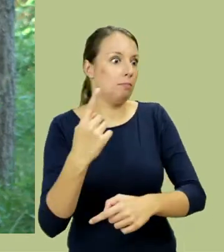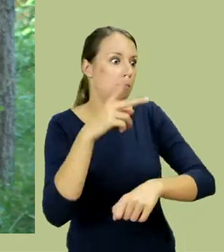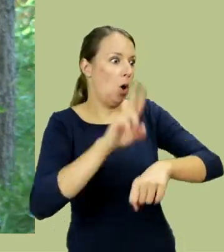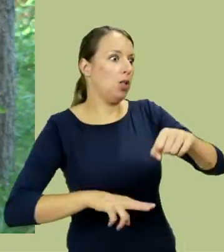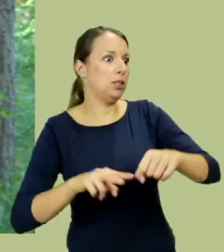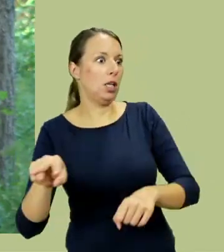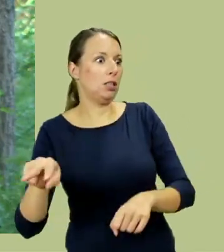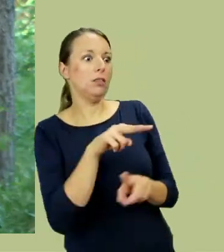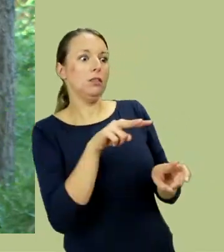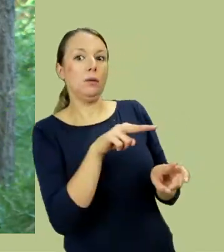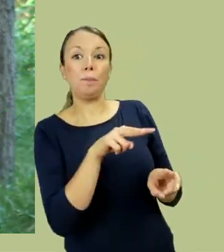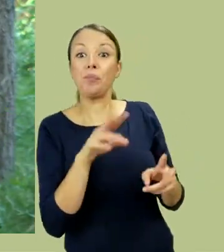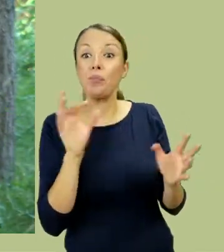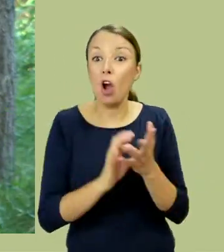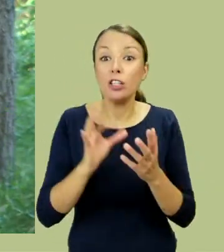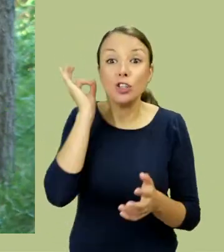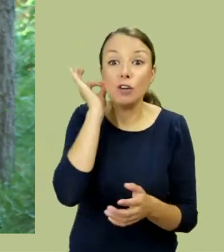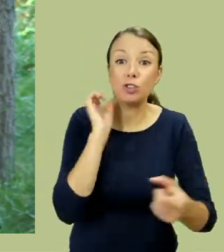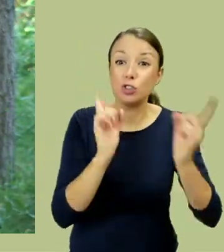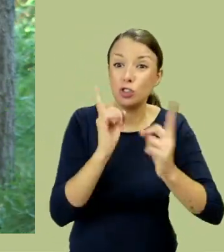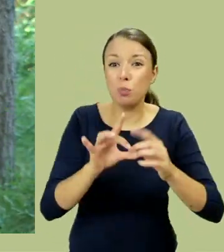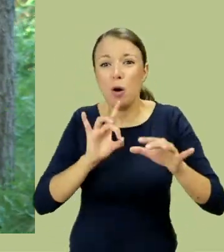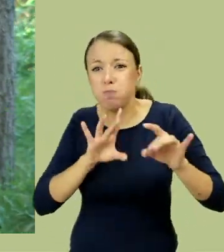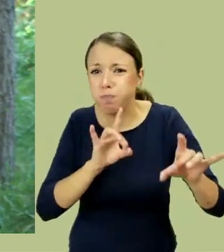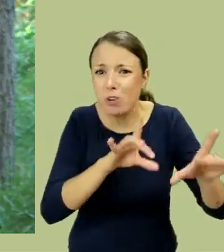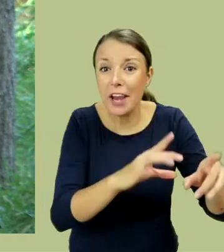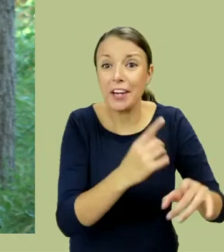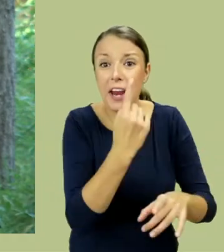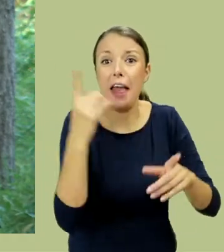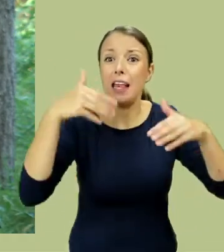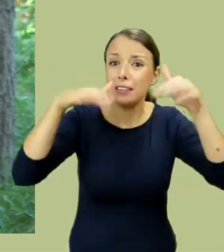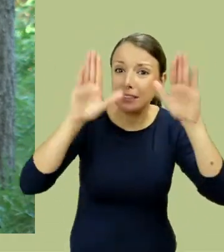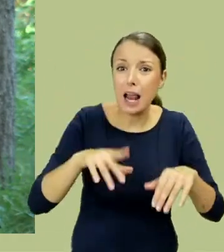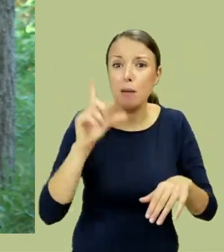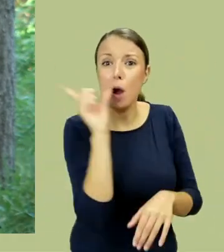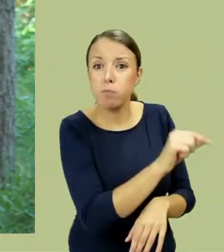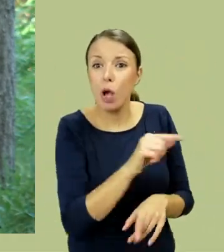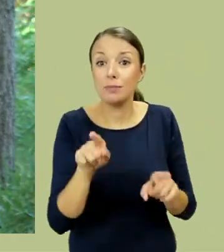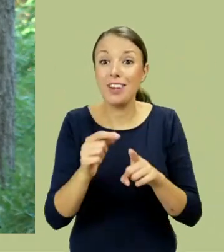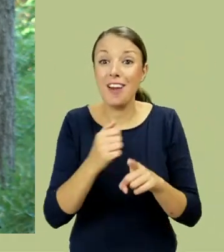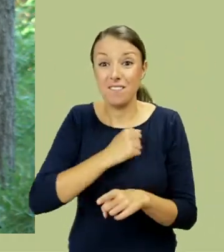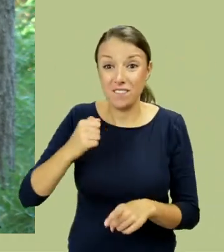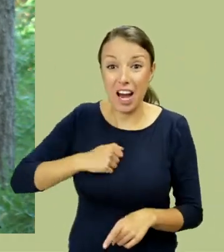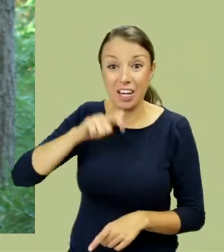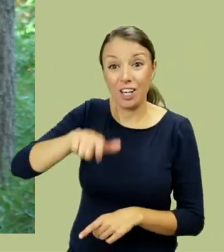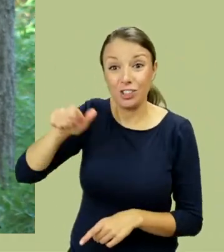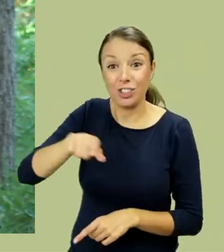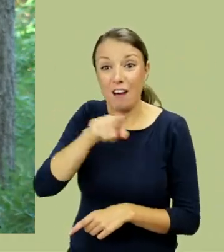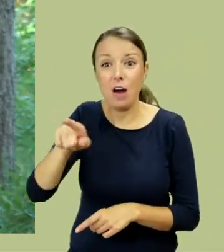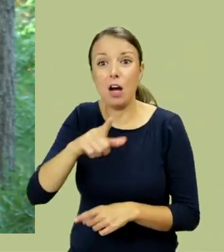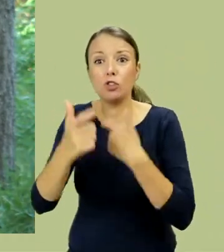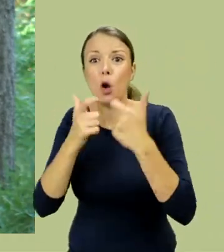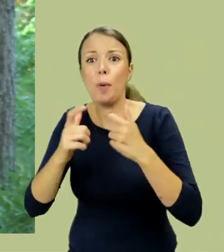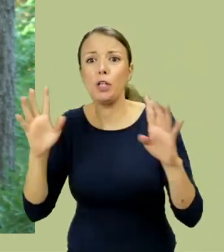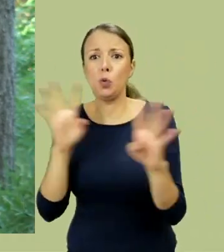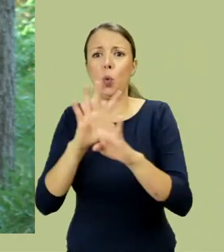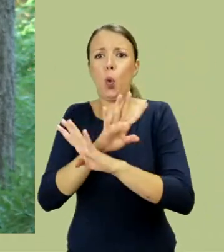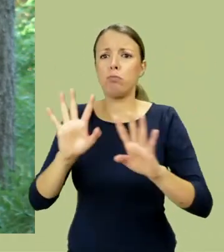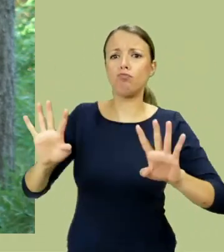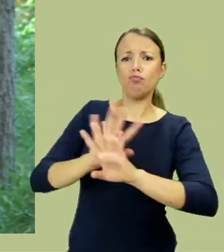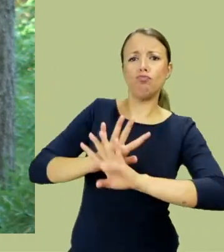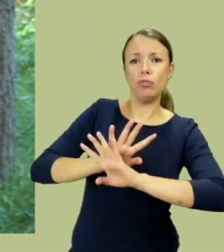sklepów obok. Warszawiacy pomogli zrobić tłum, ponieważ warszawiacy wspierali bardzo oczywiście te